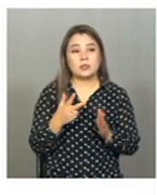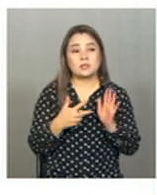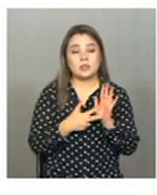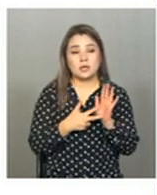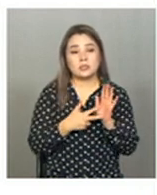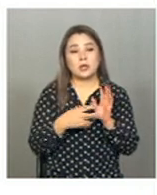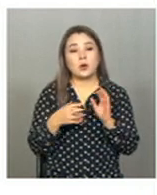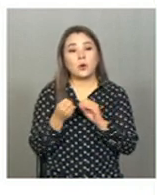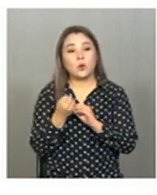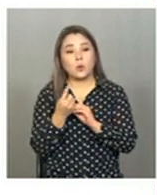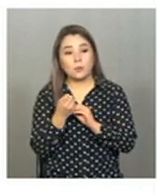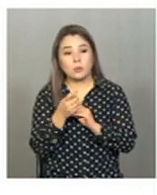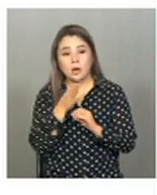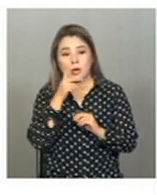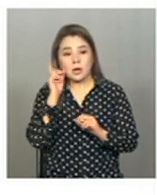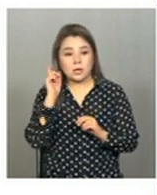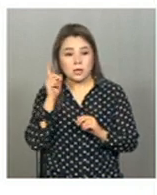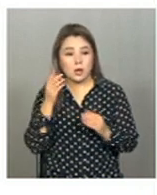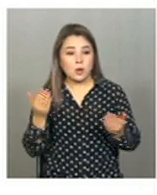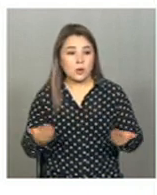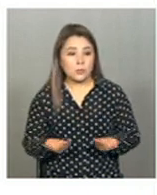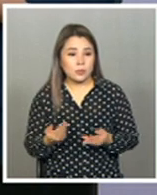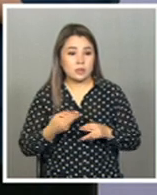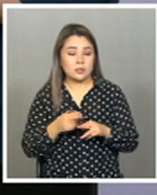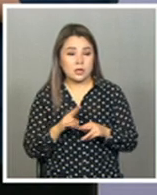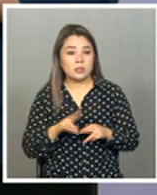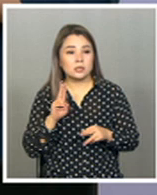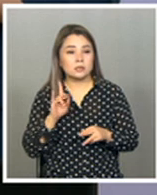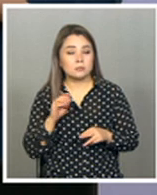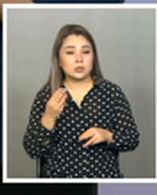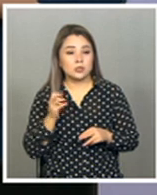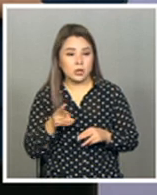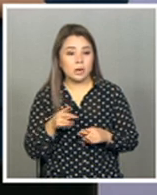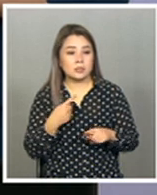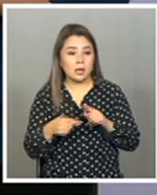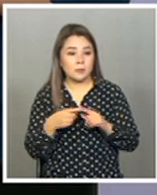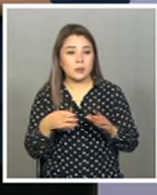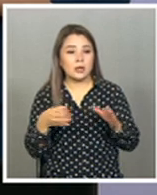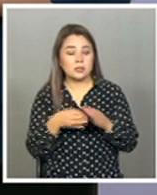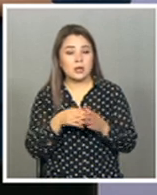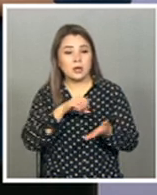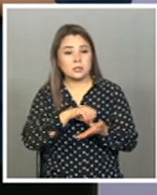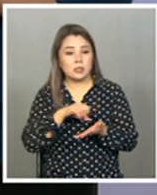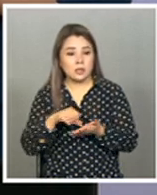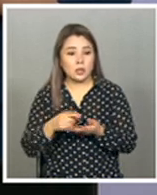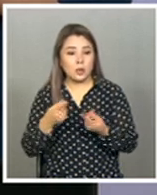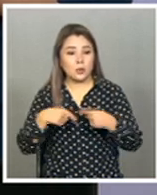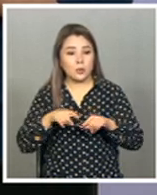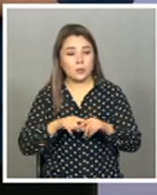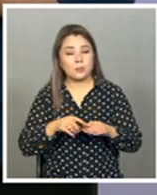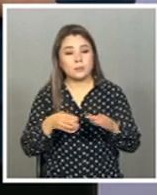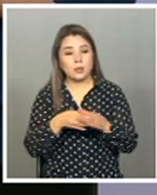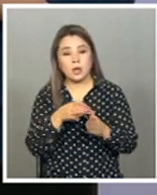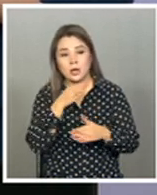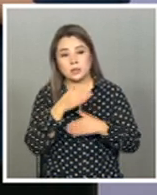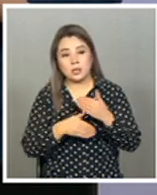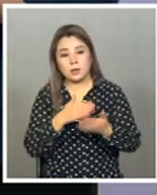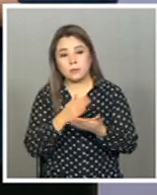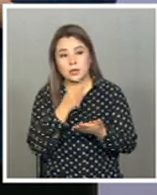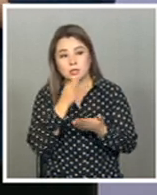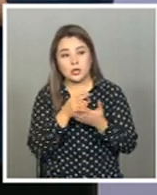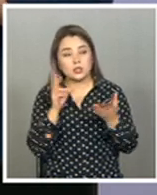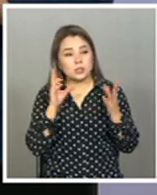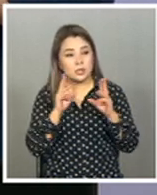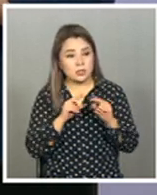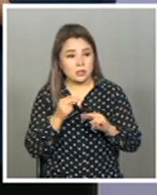он бірінші ғасырларда бұл кезеңде қыпшақ тайпалары қимақ қағанатының құрамындағы кезең болып саналды.